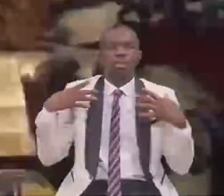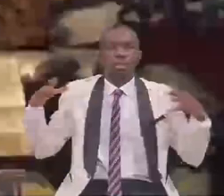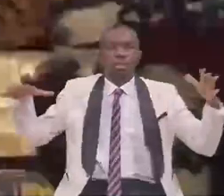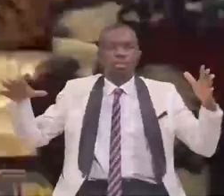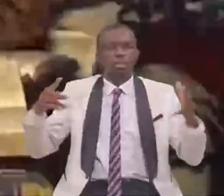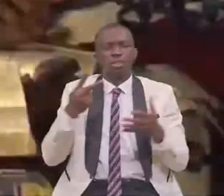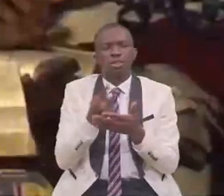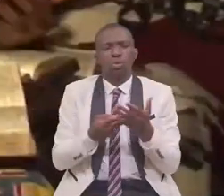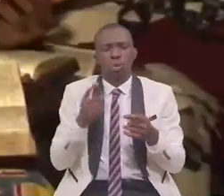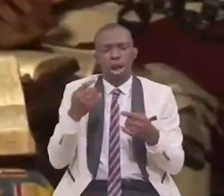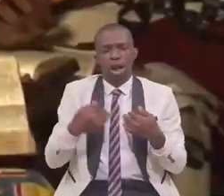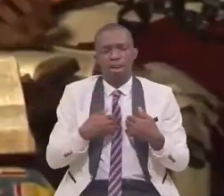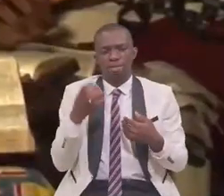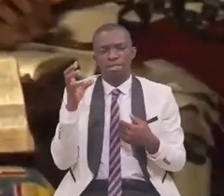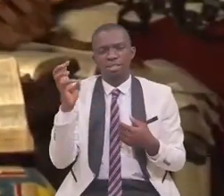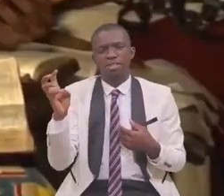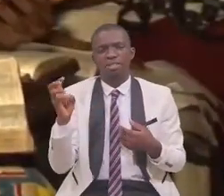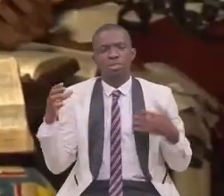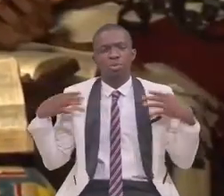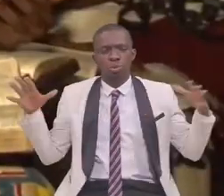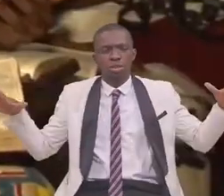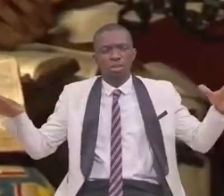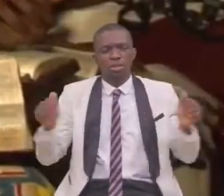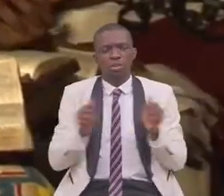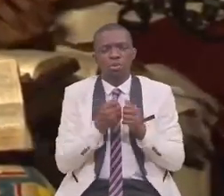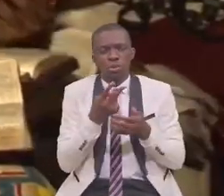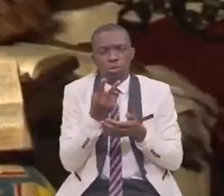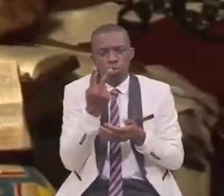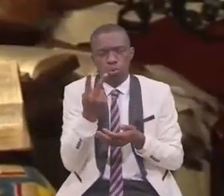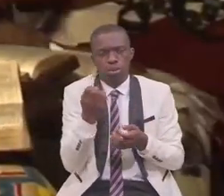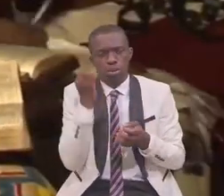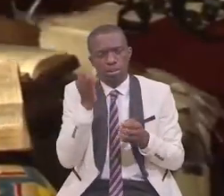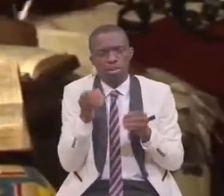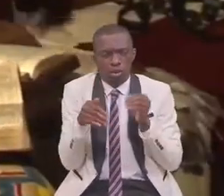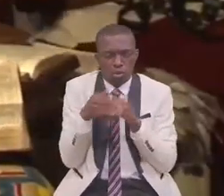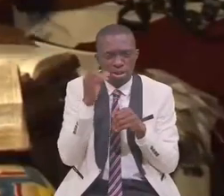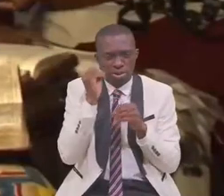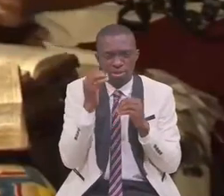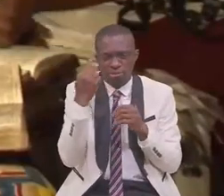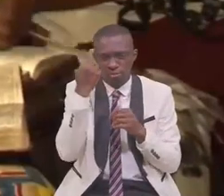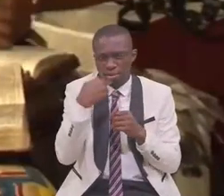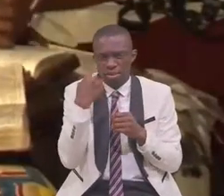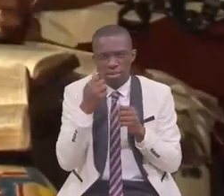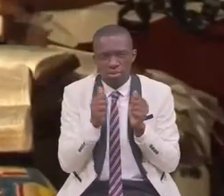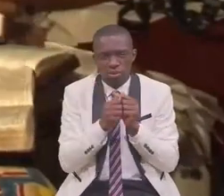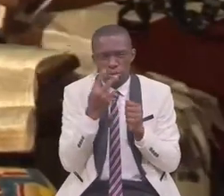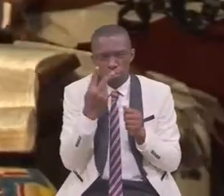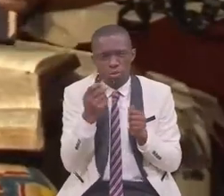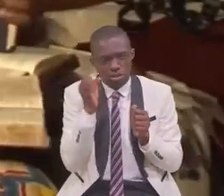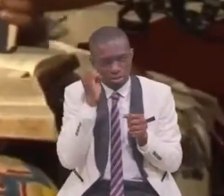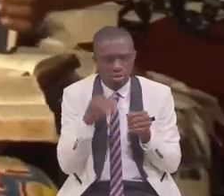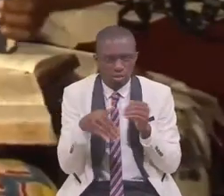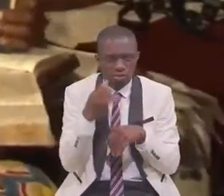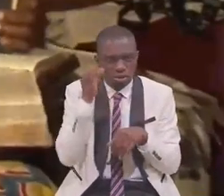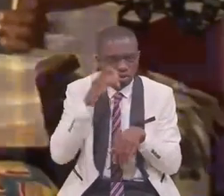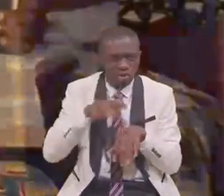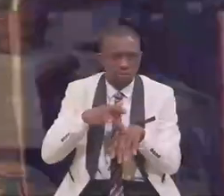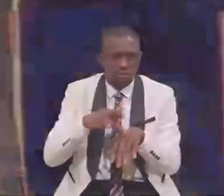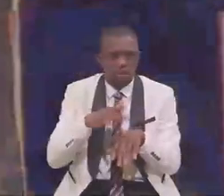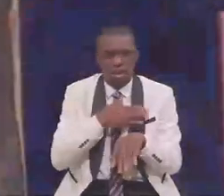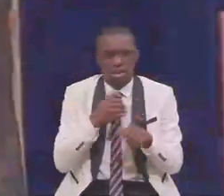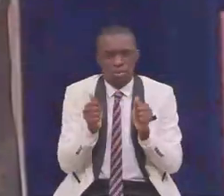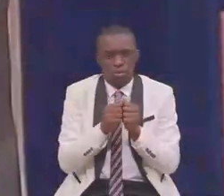ils se couvraient la face, deux dont ils se couvraient les pieds, et deux dont ils se servaient pour voler. Ils criaient